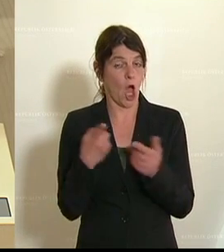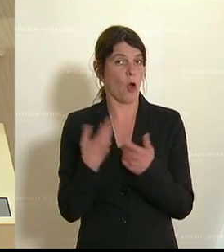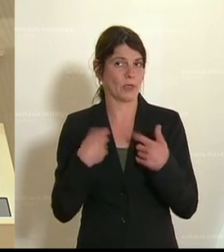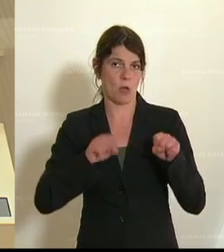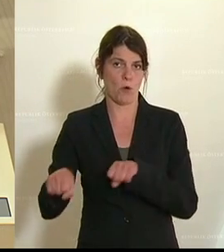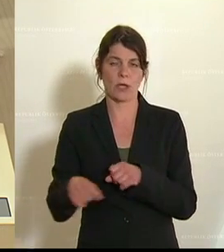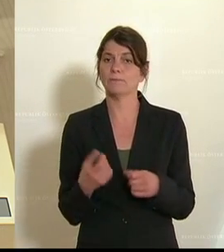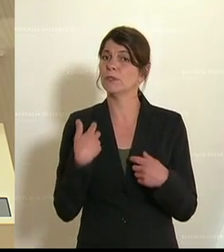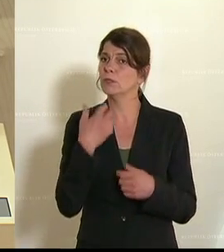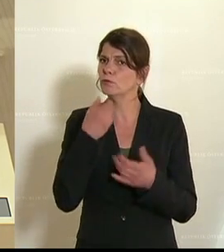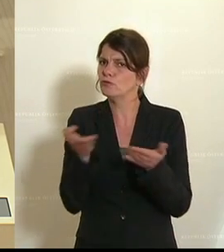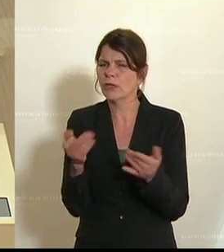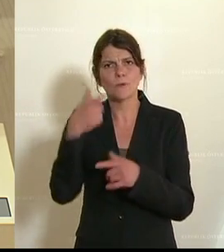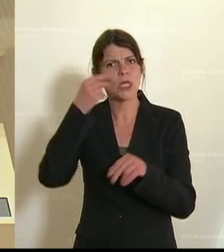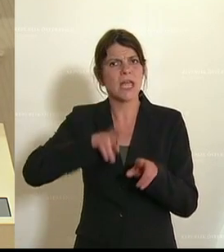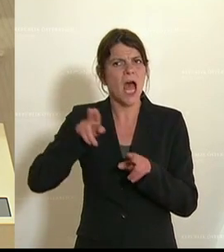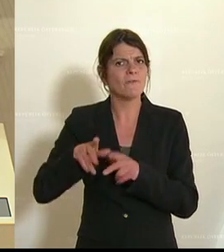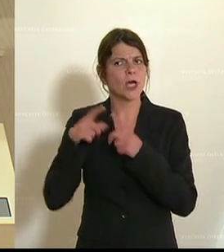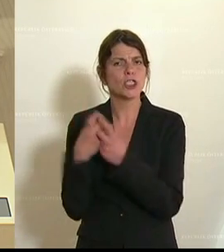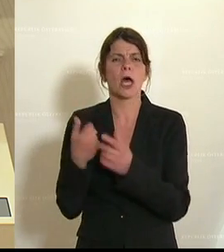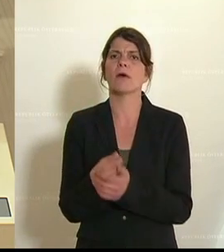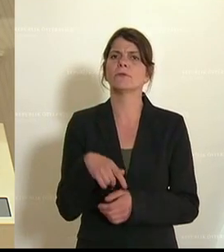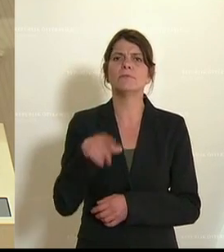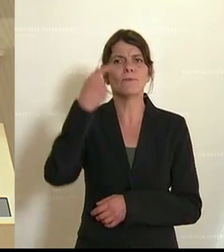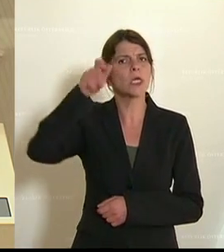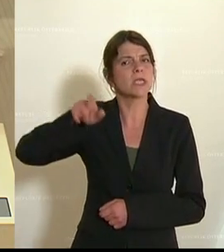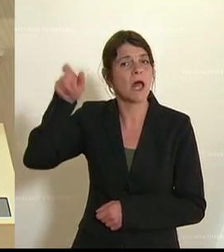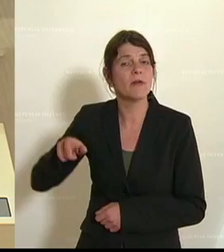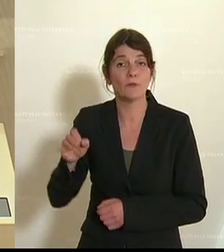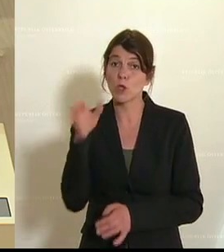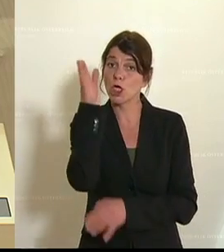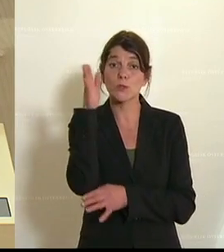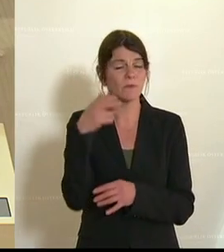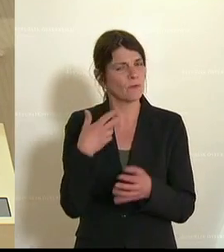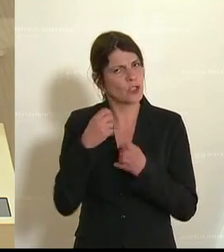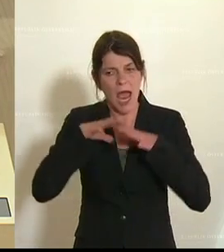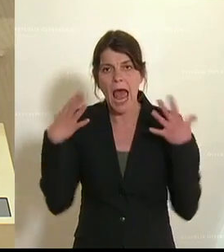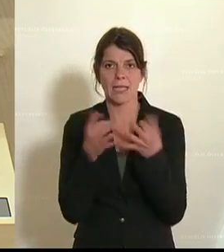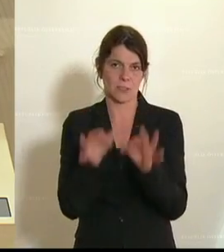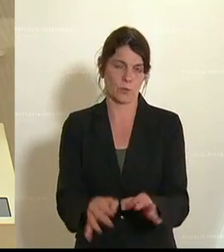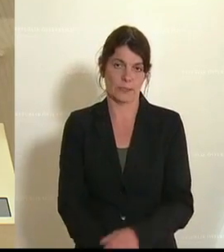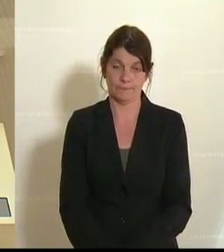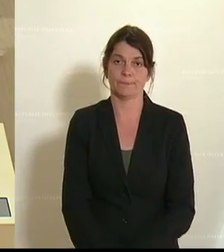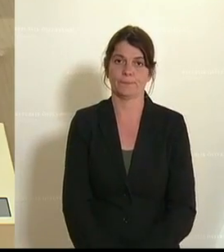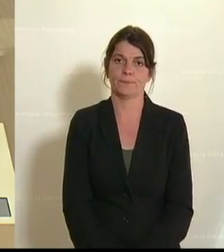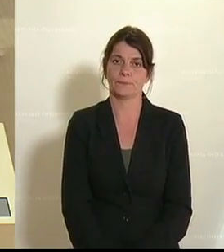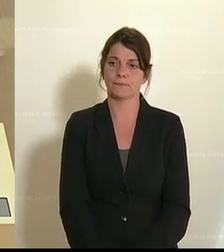möglich. Ich wünsche der Volksanwaltschaft, den Volksanwälten für die Zukunft alles Gute.